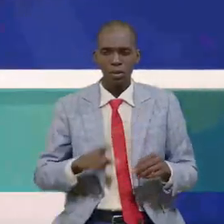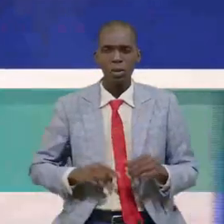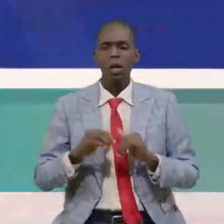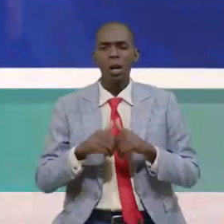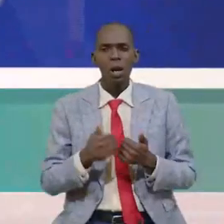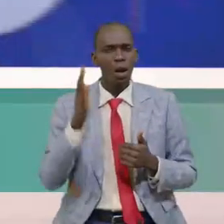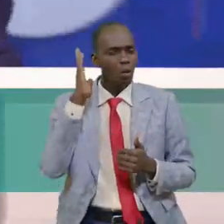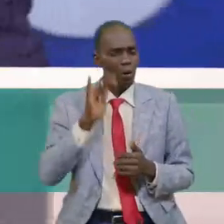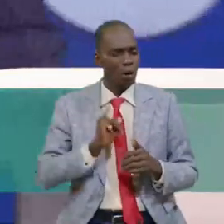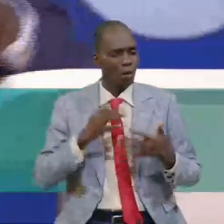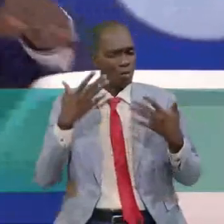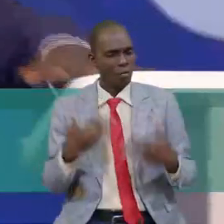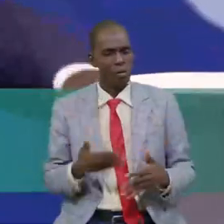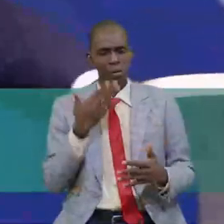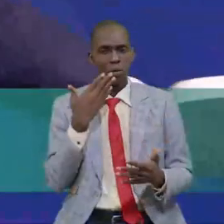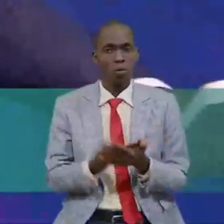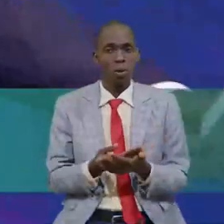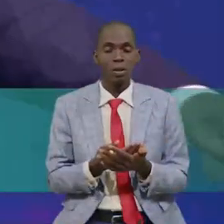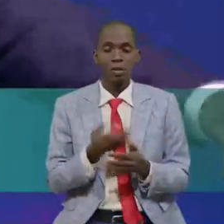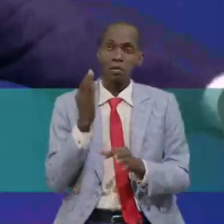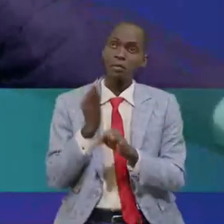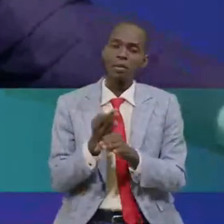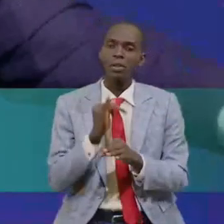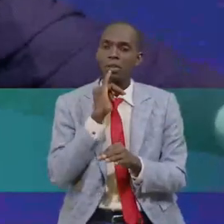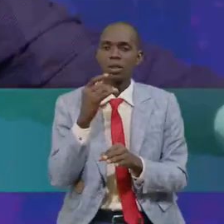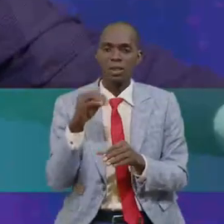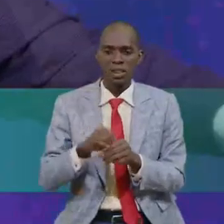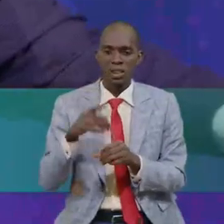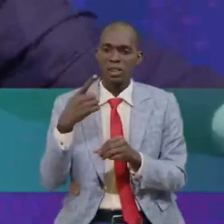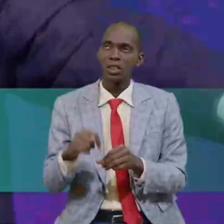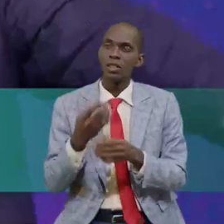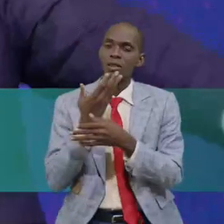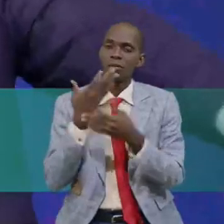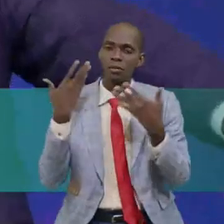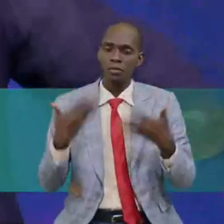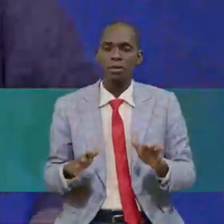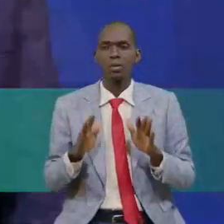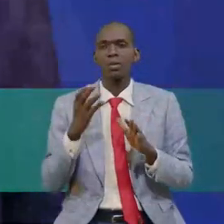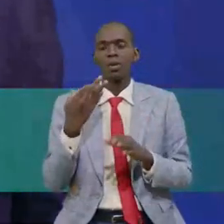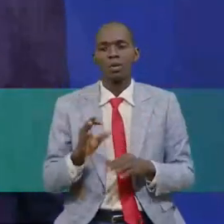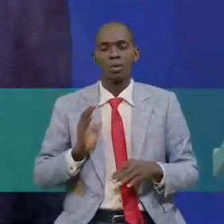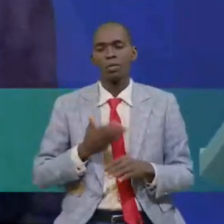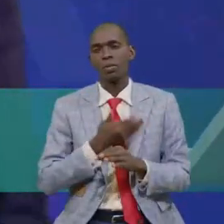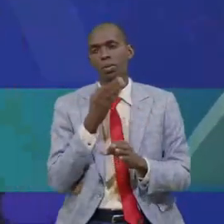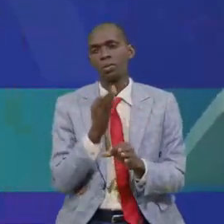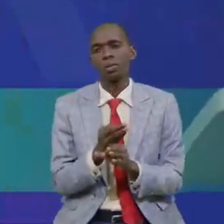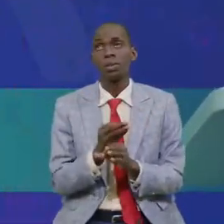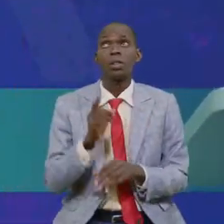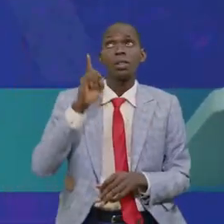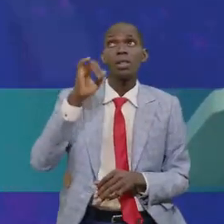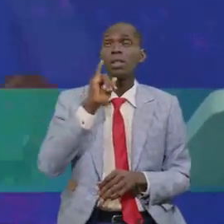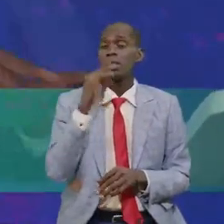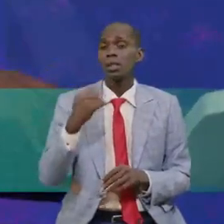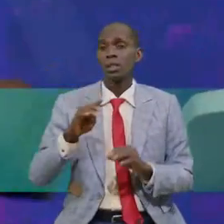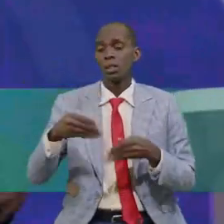C'est saint dire, comment je crois, c'est comment il est fini. La foi dans l'accomplisseur. Il est